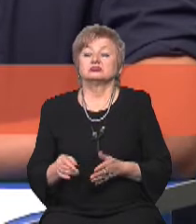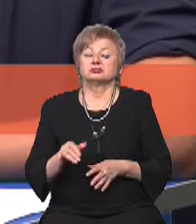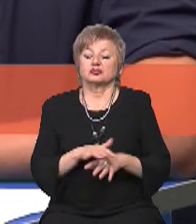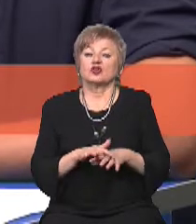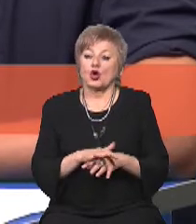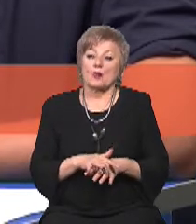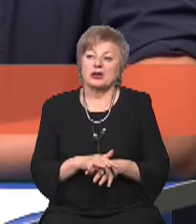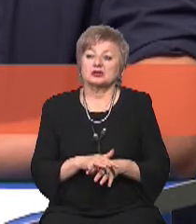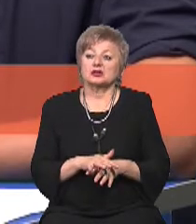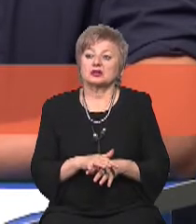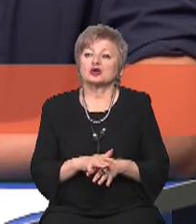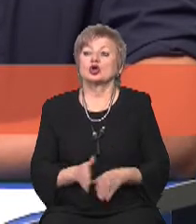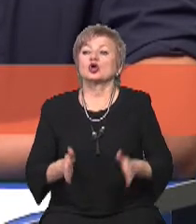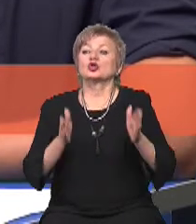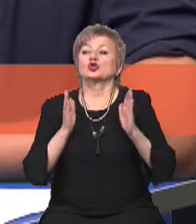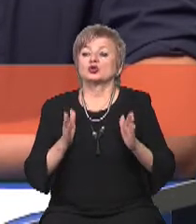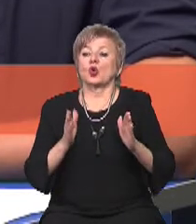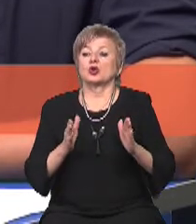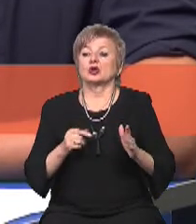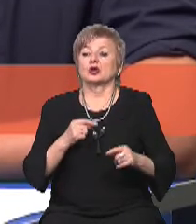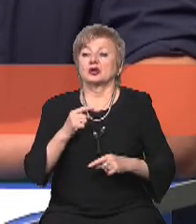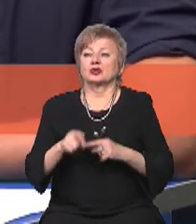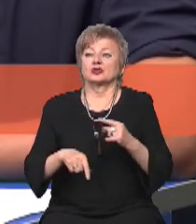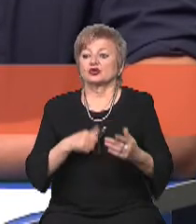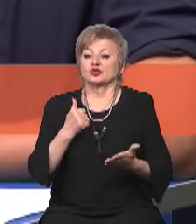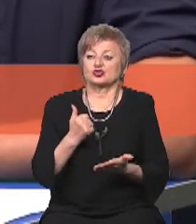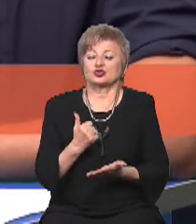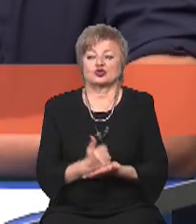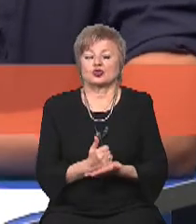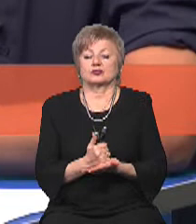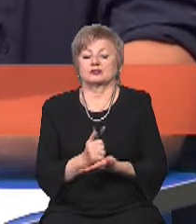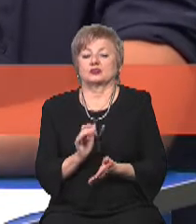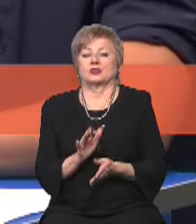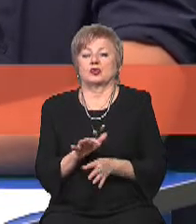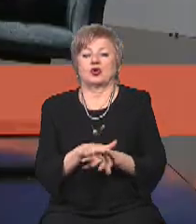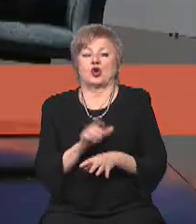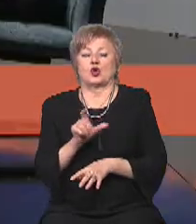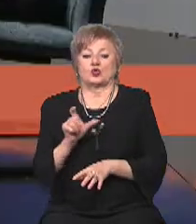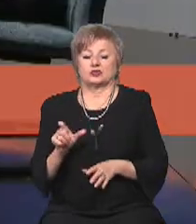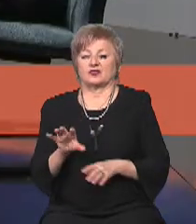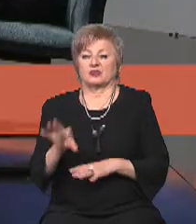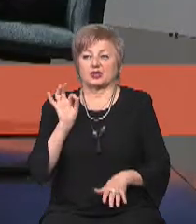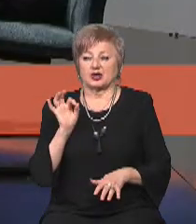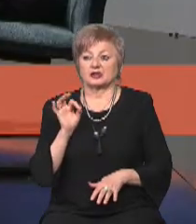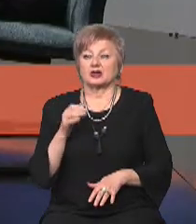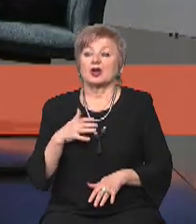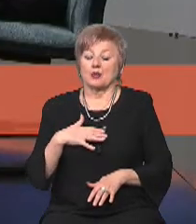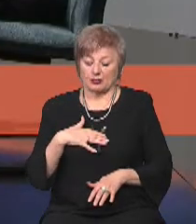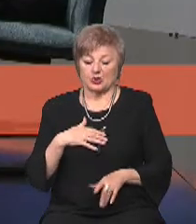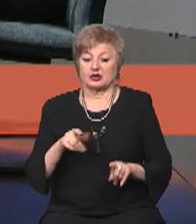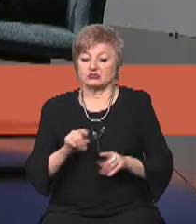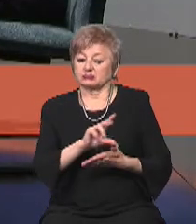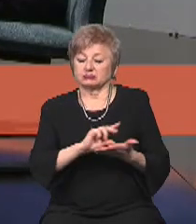громади певної тільки через волевиявлення громадян розподіляється. Тому ми поки ще до цього